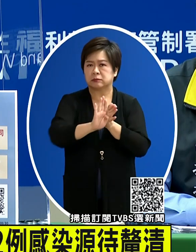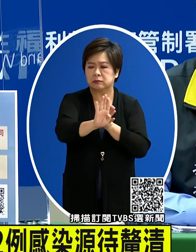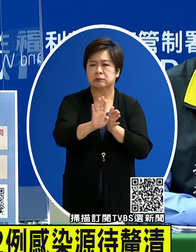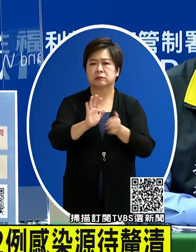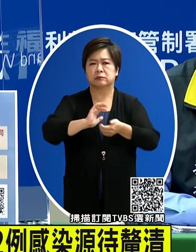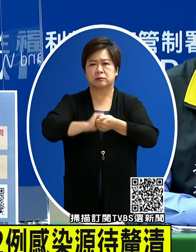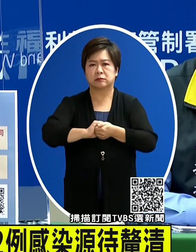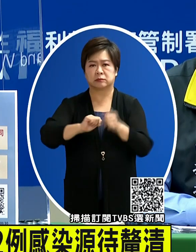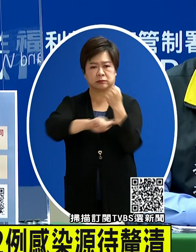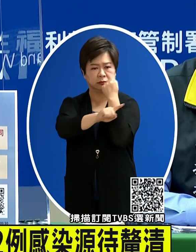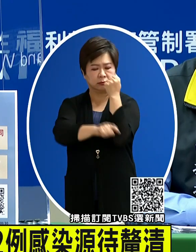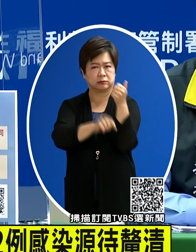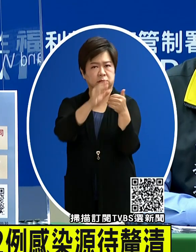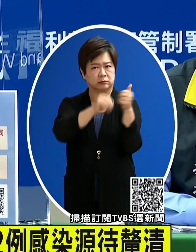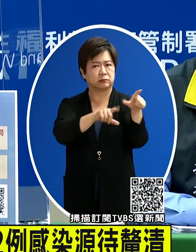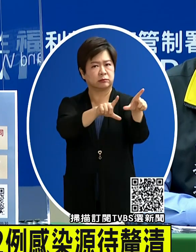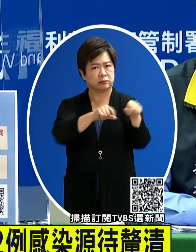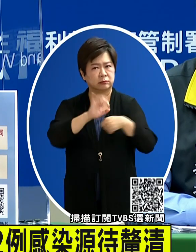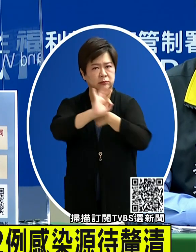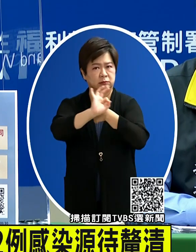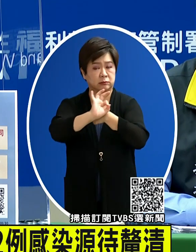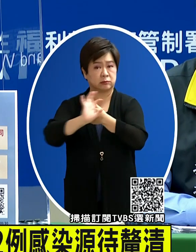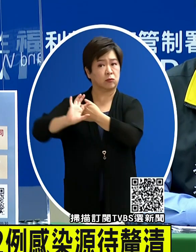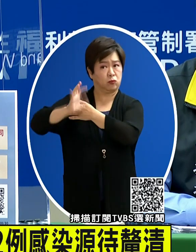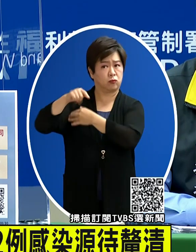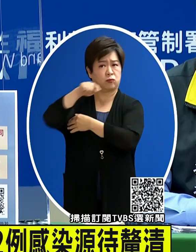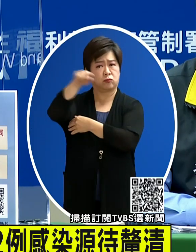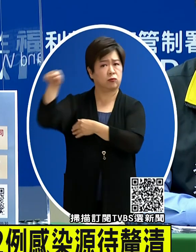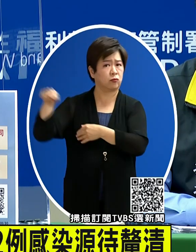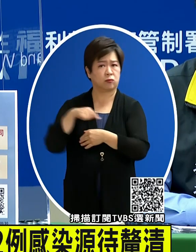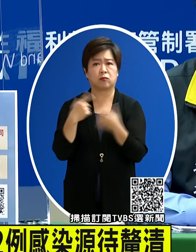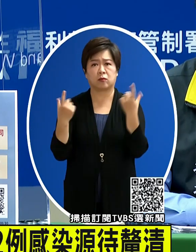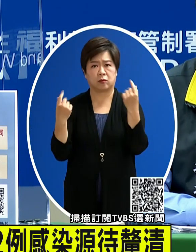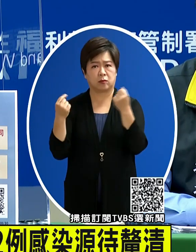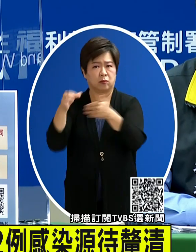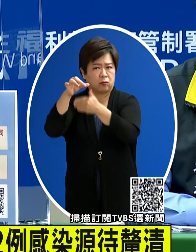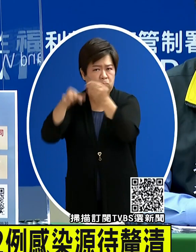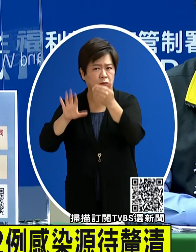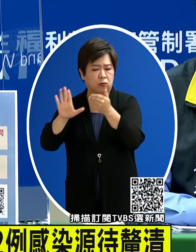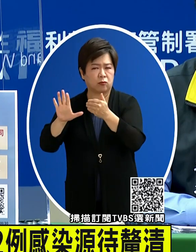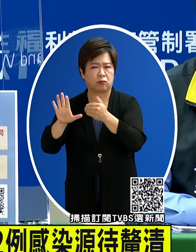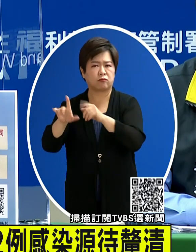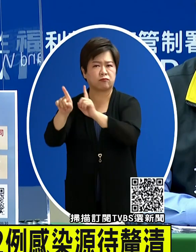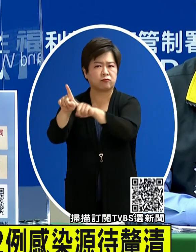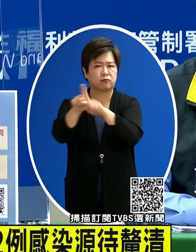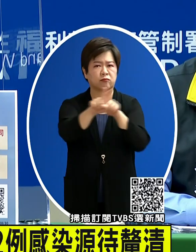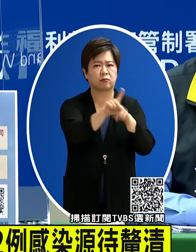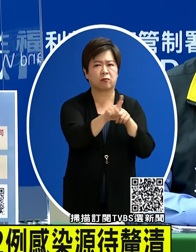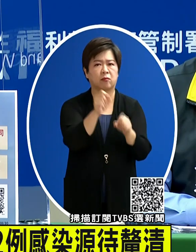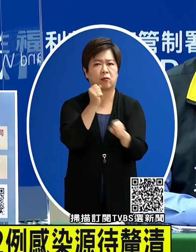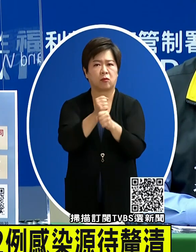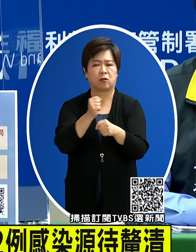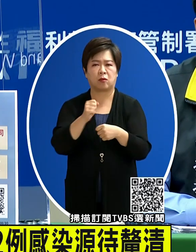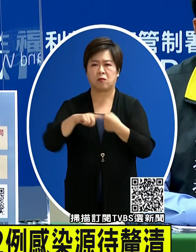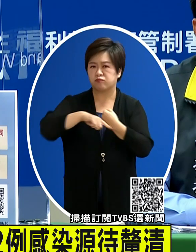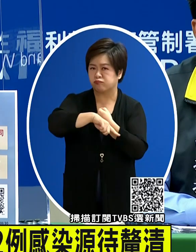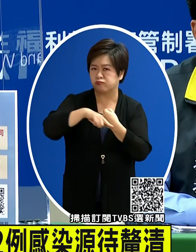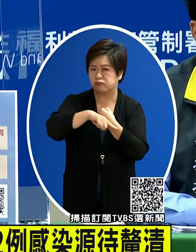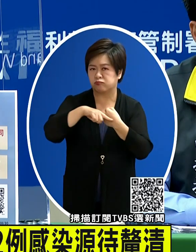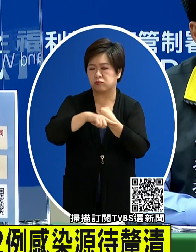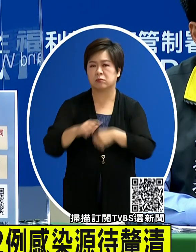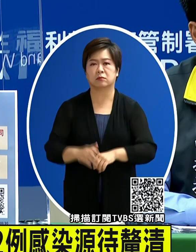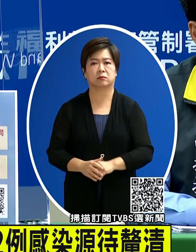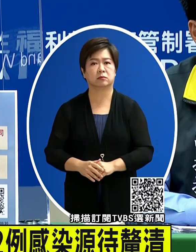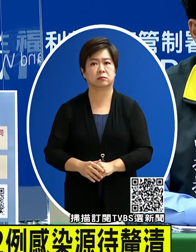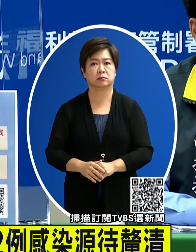据一定的法规哦，那国际也都有相关的一些法规，大家都这样的遵从这样做。那另外一个